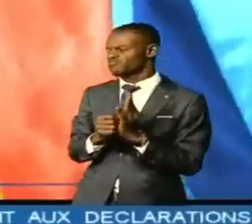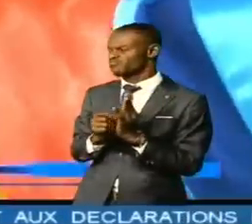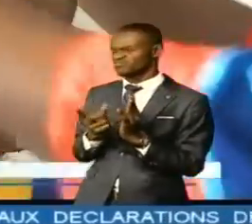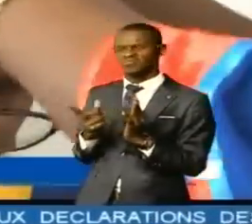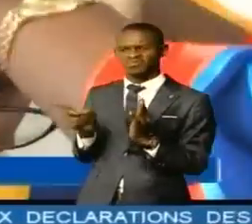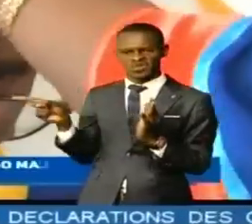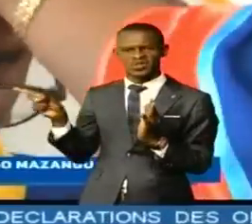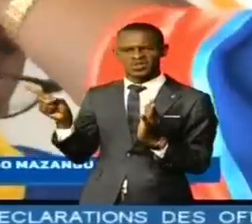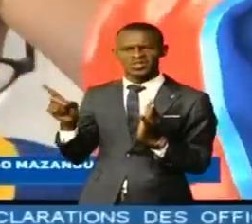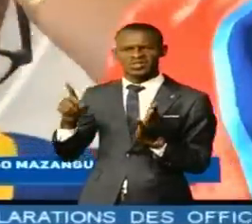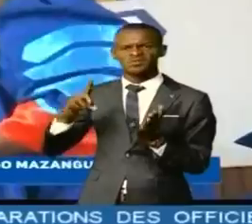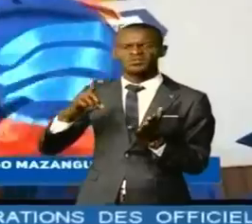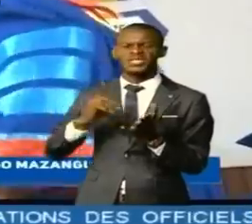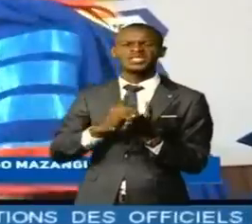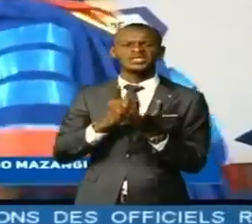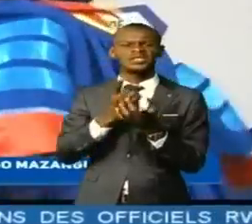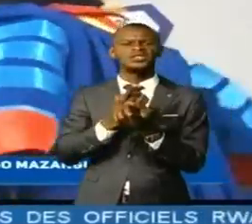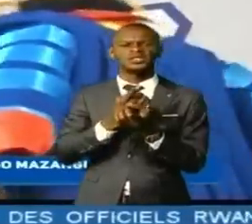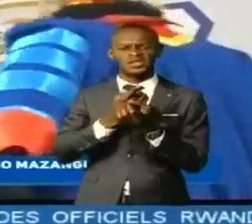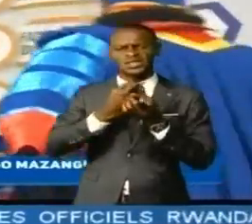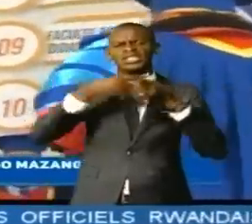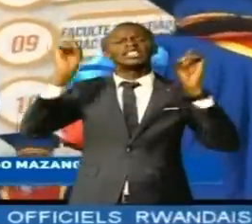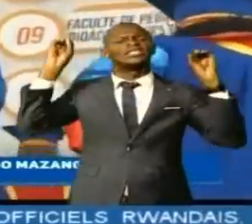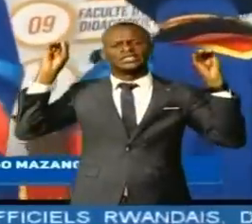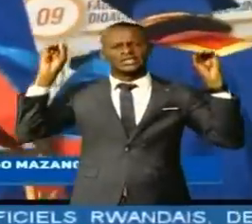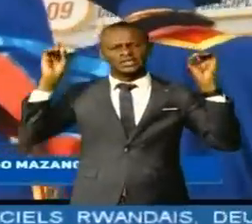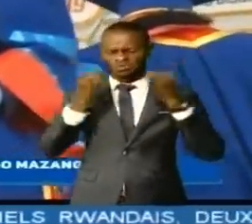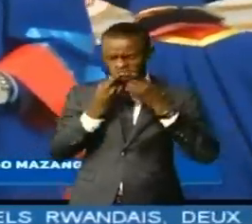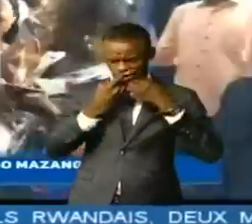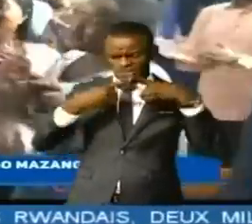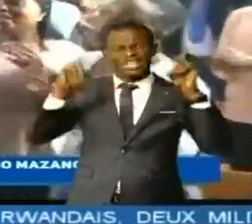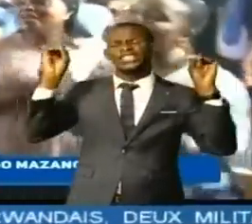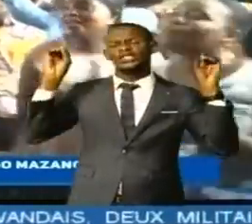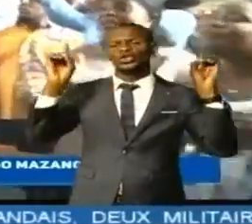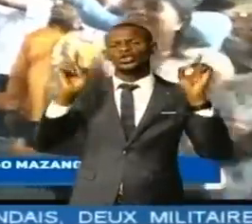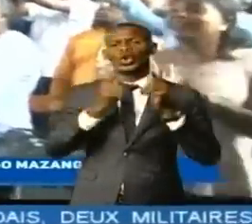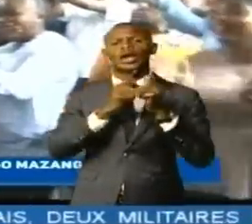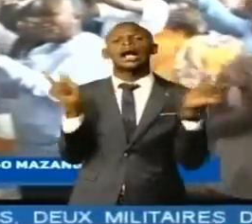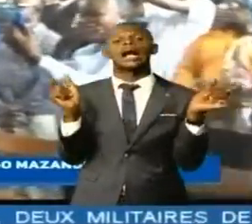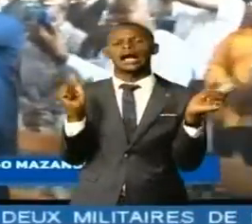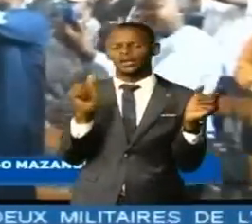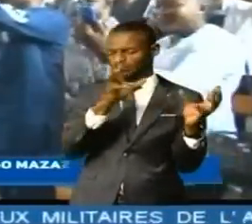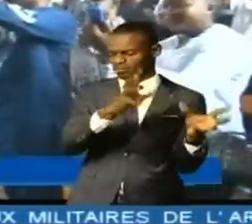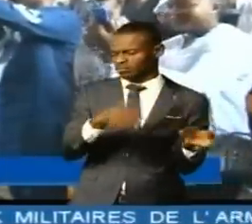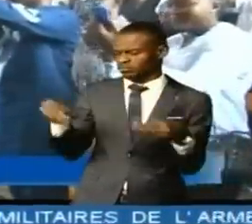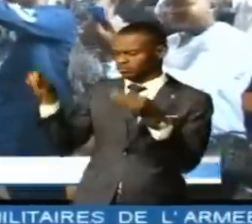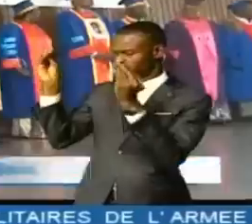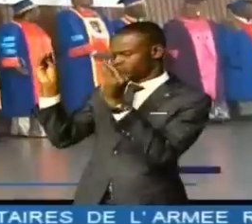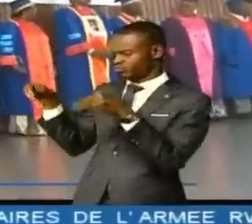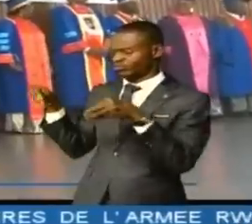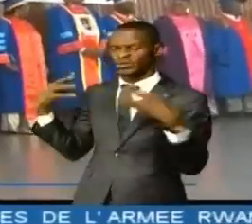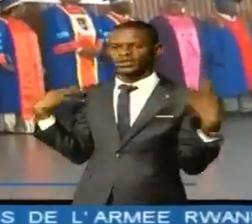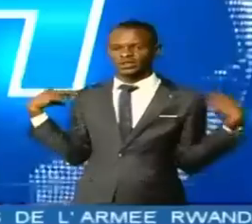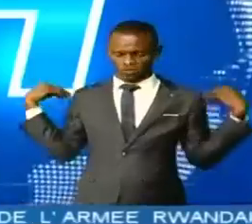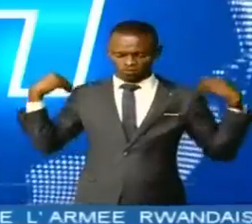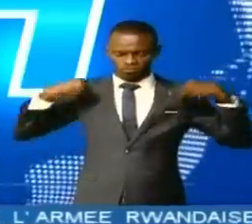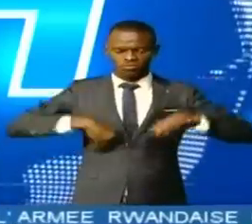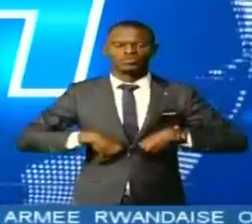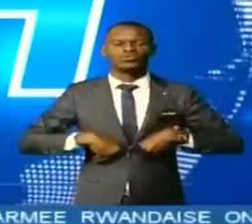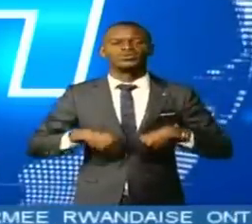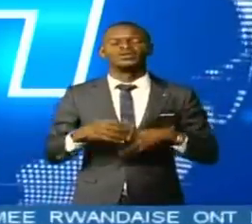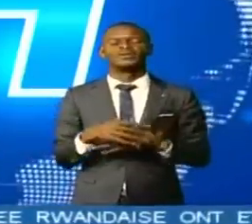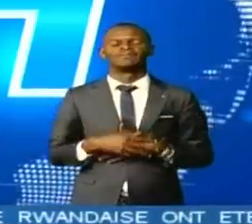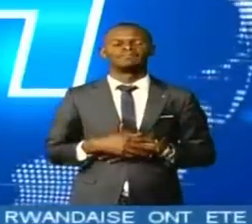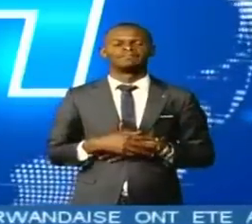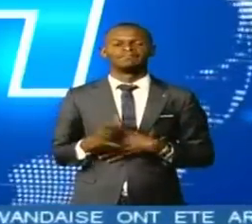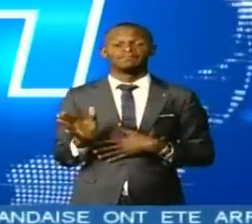grande distinction » avant de lui conférer les insignes académiques par le port de la toge de docteur.